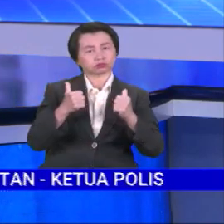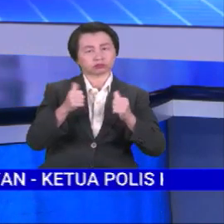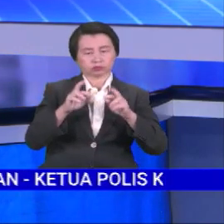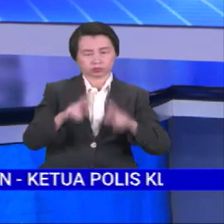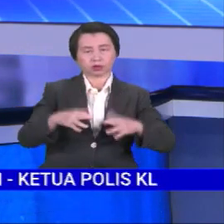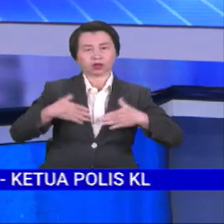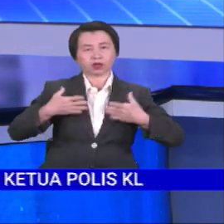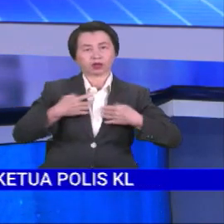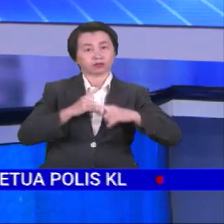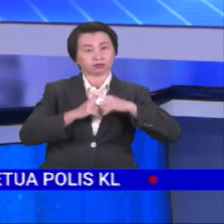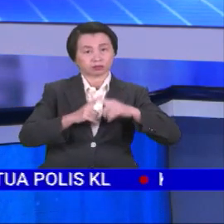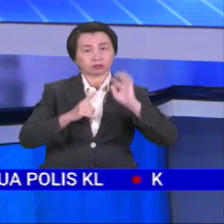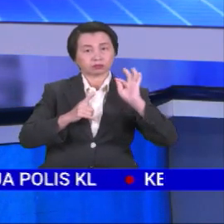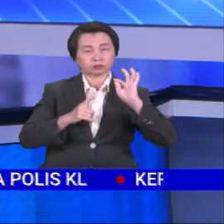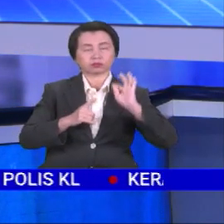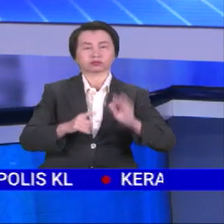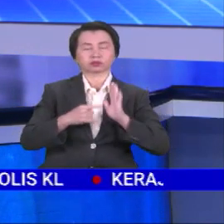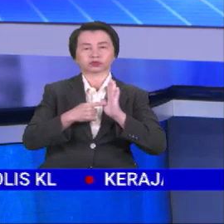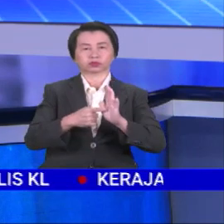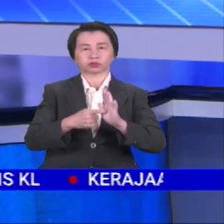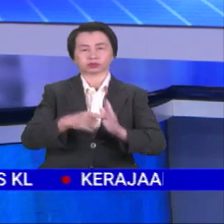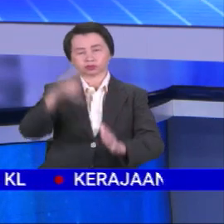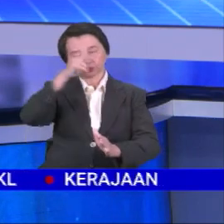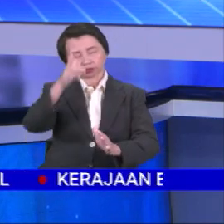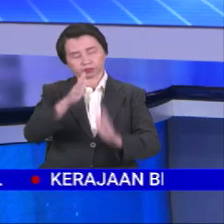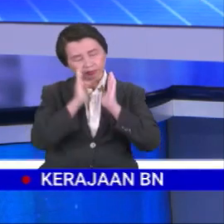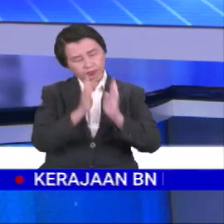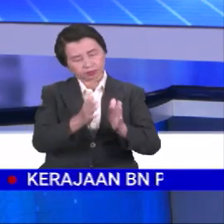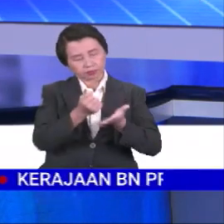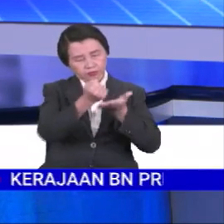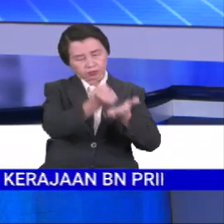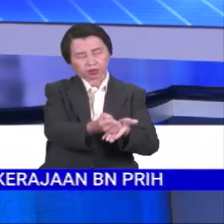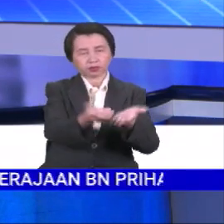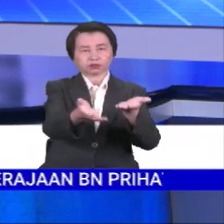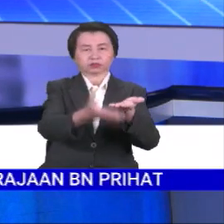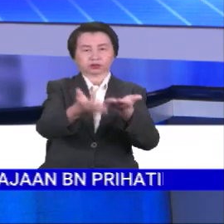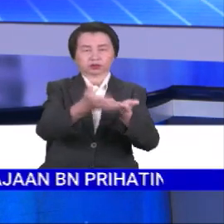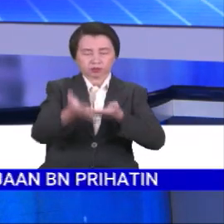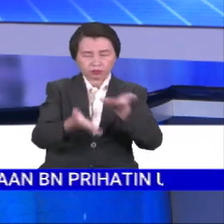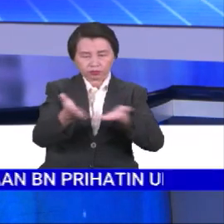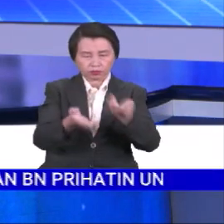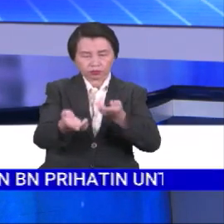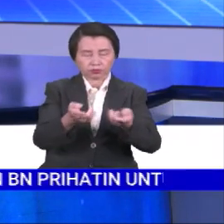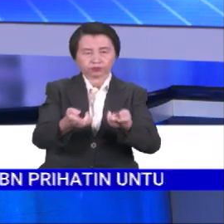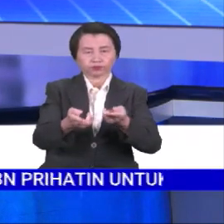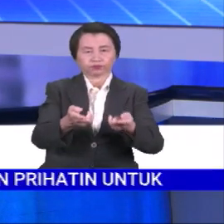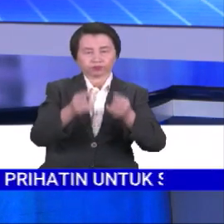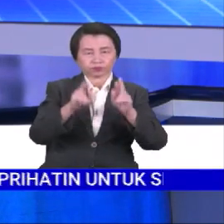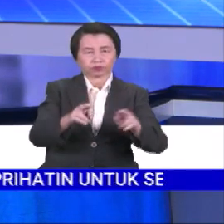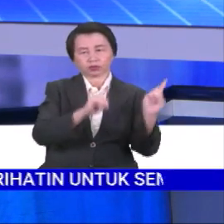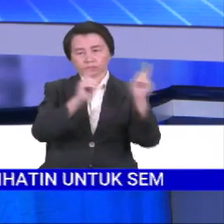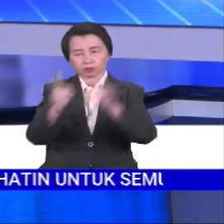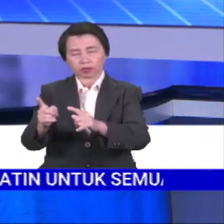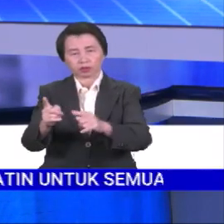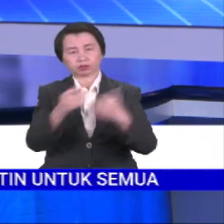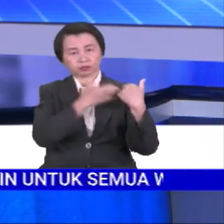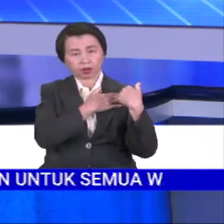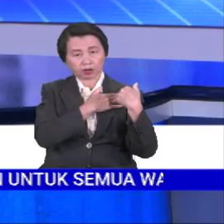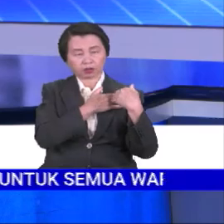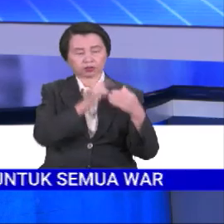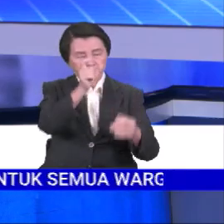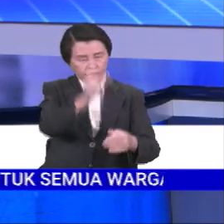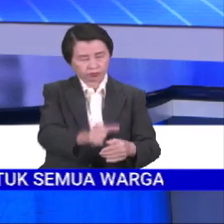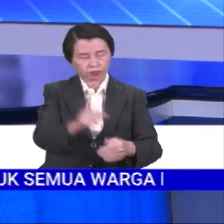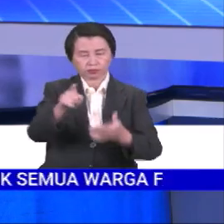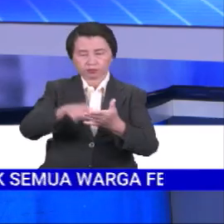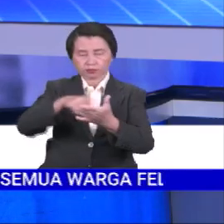positif rakyat. Ya, ia menunjukkan keprihatinan kerajaan membantu memudahkan urusan rakyat untuk menjalani tanggungjawab sebagai